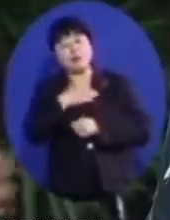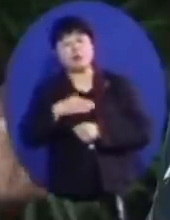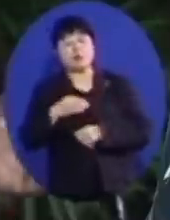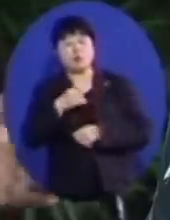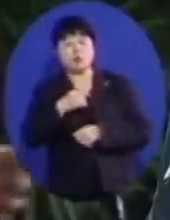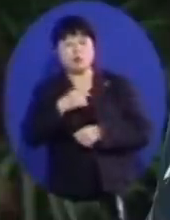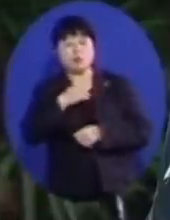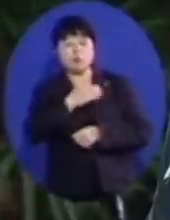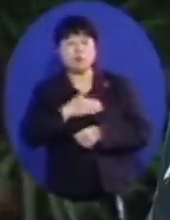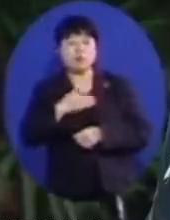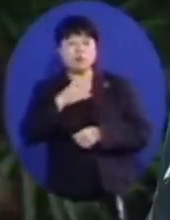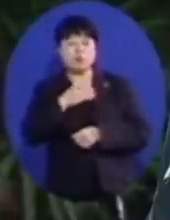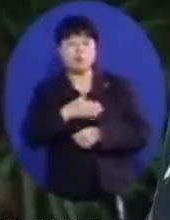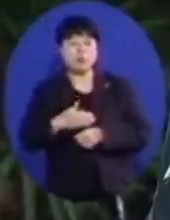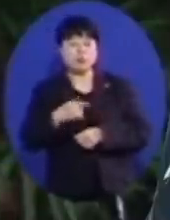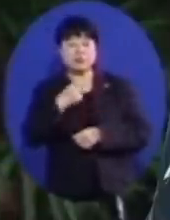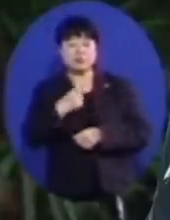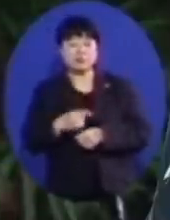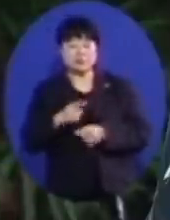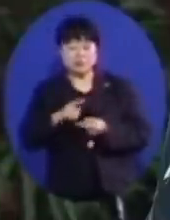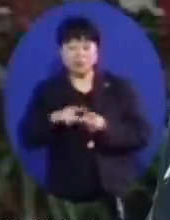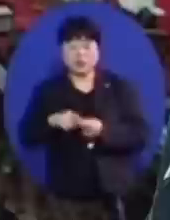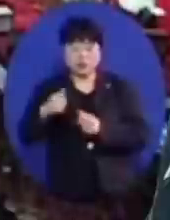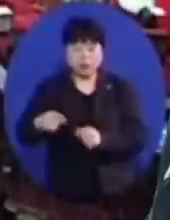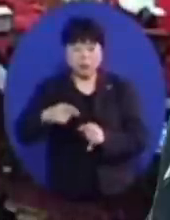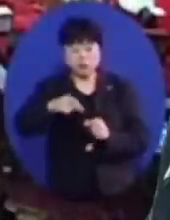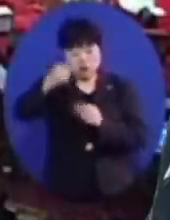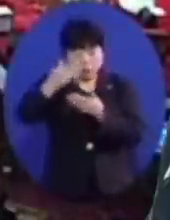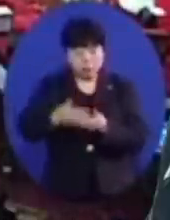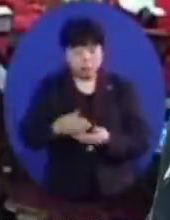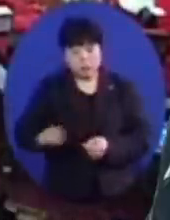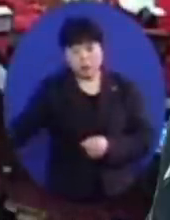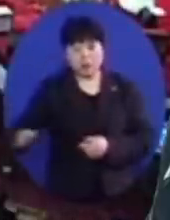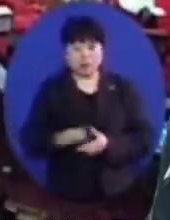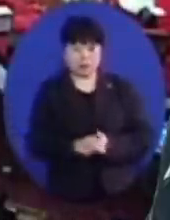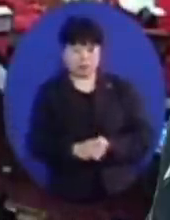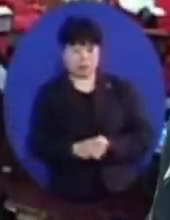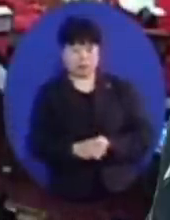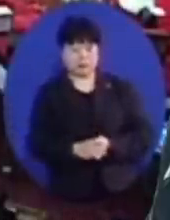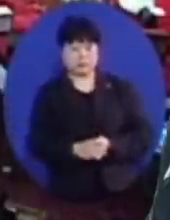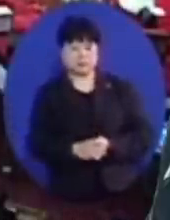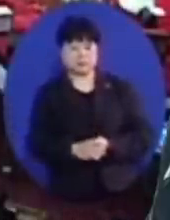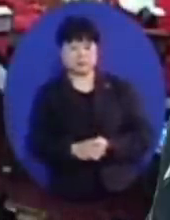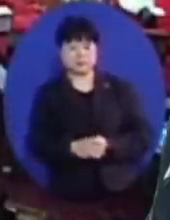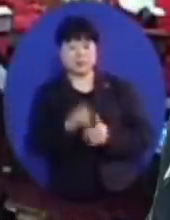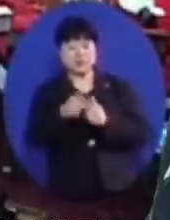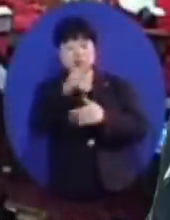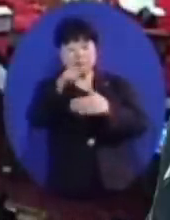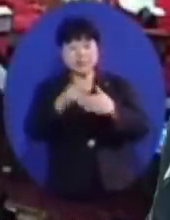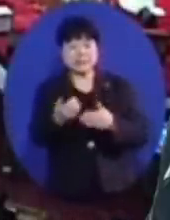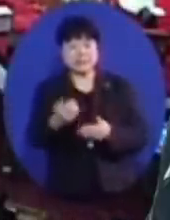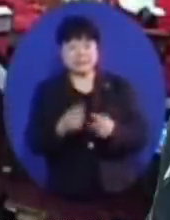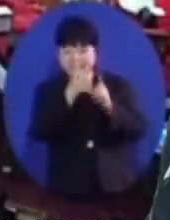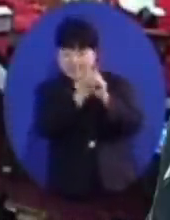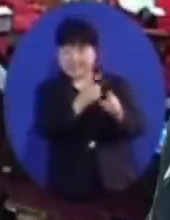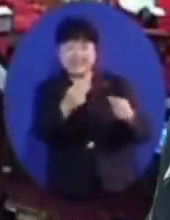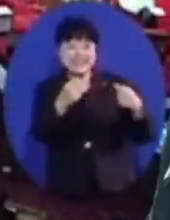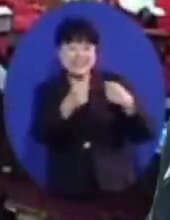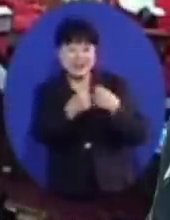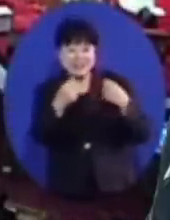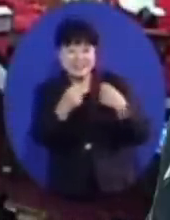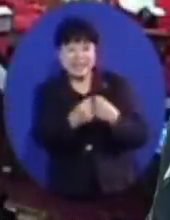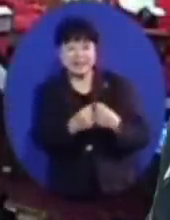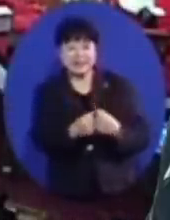대로 끌려가면 그 사람은 구원도 잃어버리게 되고 마는 것입니다 그리스도 안에서 이미 다 이겨 놓은 전쟁을